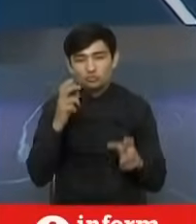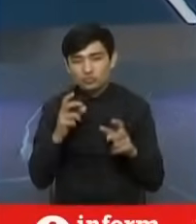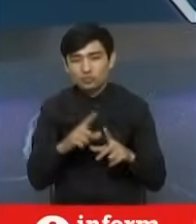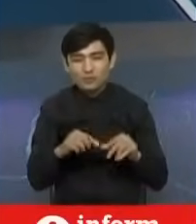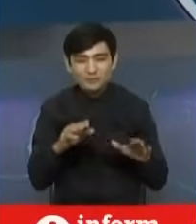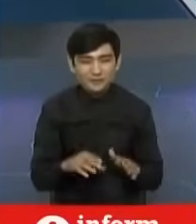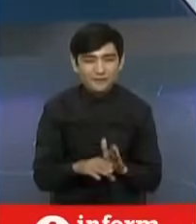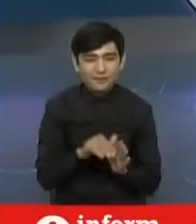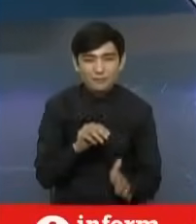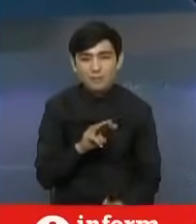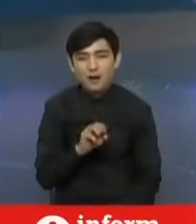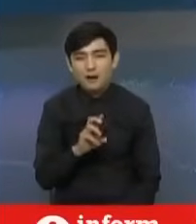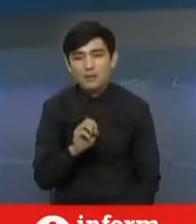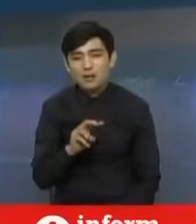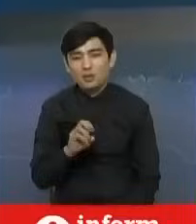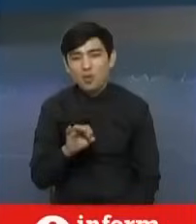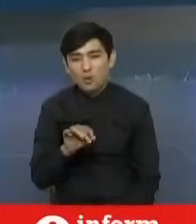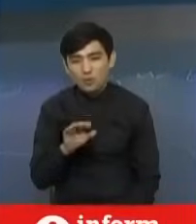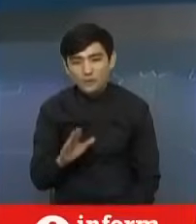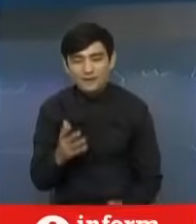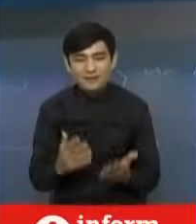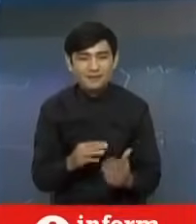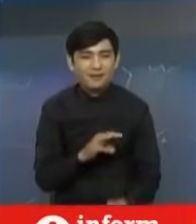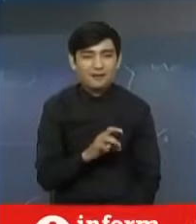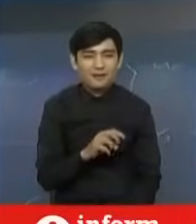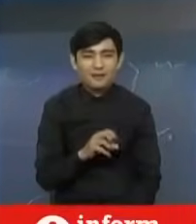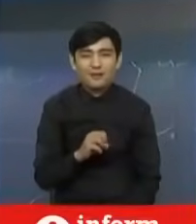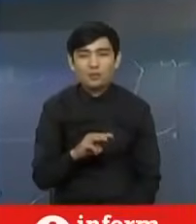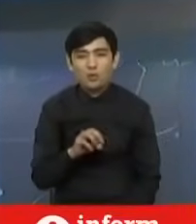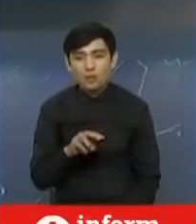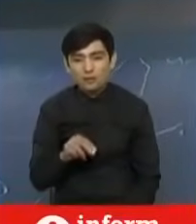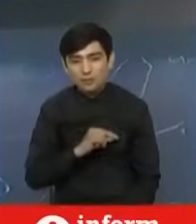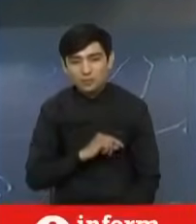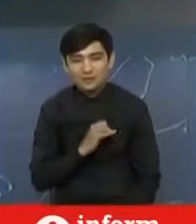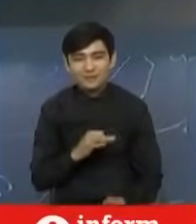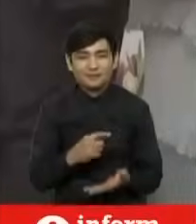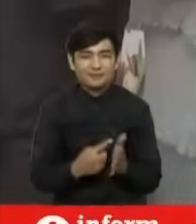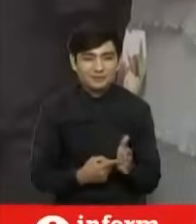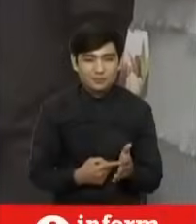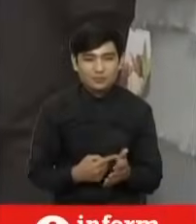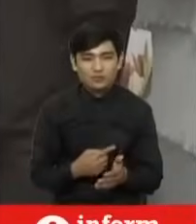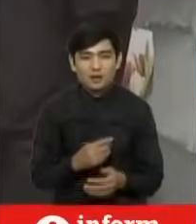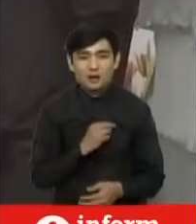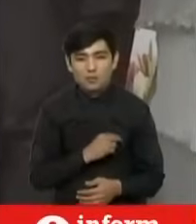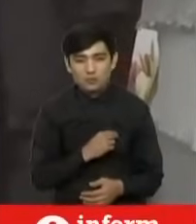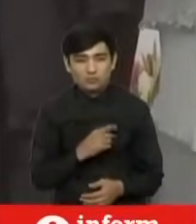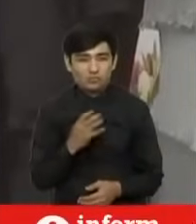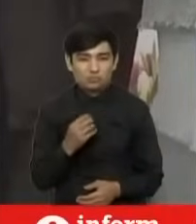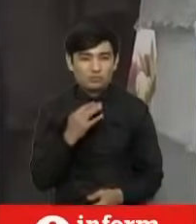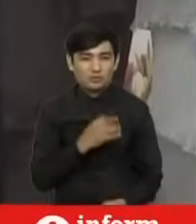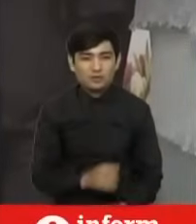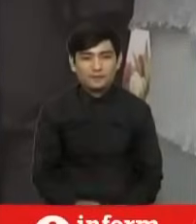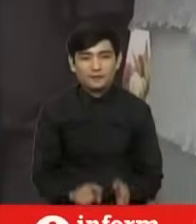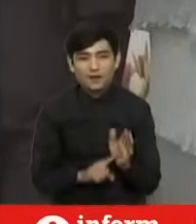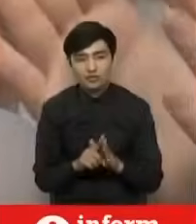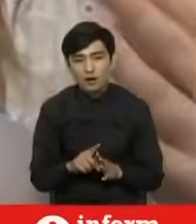специальности мобилографа и таргетолога. Тем временем рынку труда требуются рабочие кадры. Не начавший думай, а